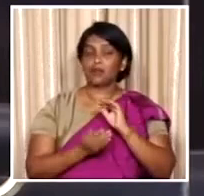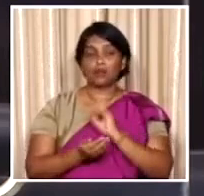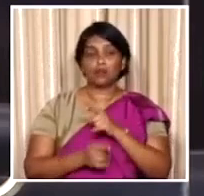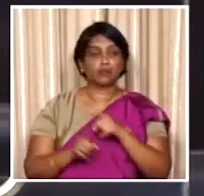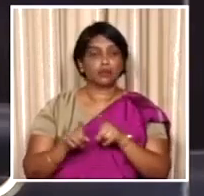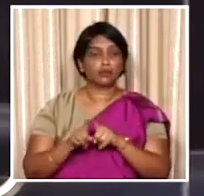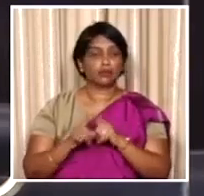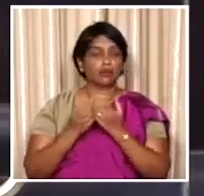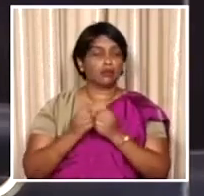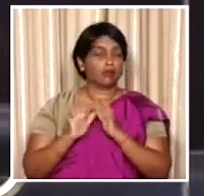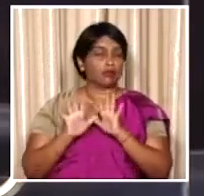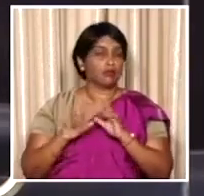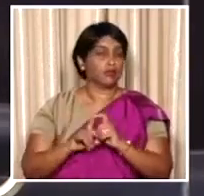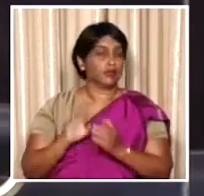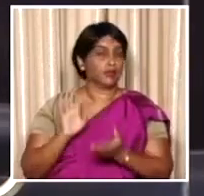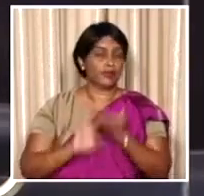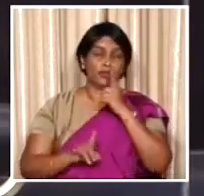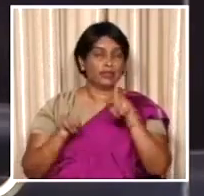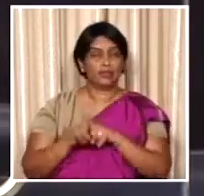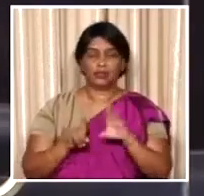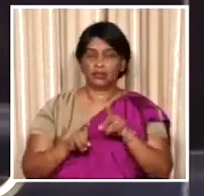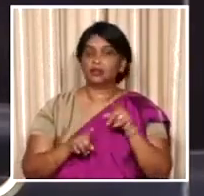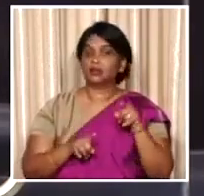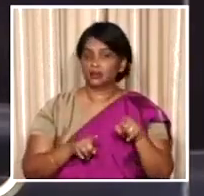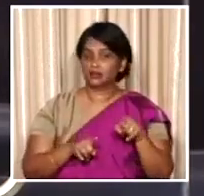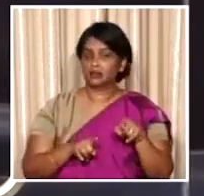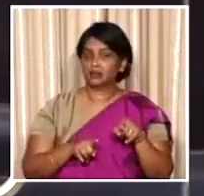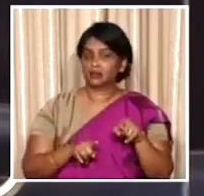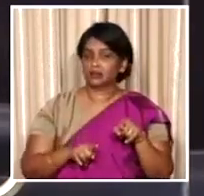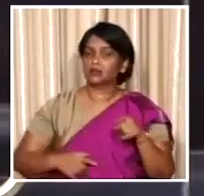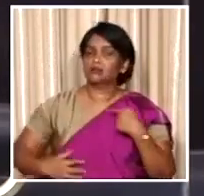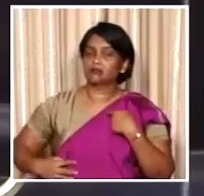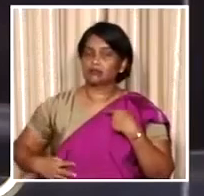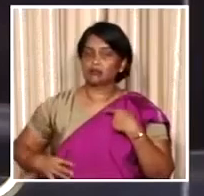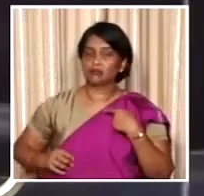මේ වගේ 10 ගුණයක් විතර පඩි කරනවා අපි කියන්නේ එහෙම ගෙවන්න ඕනේ කියලා නමුත් මේක අපි